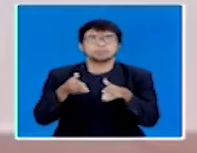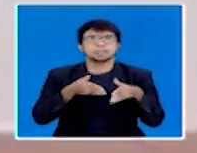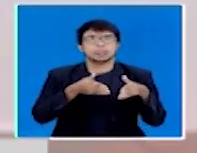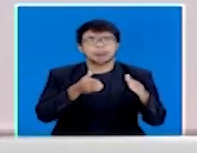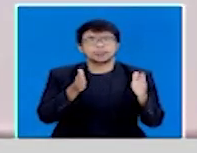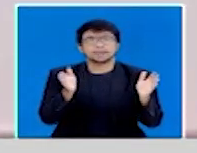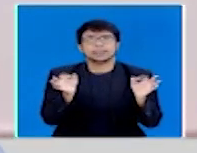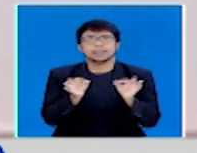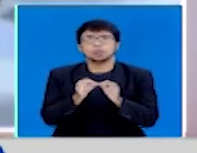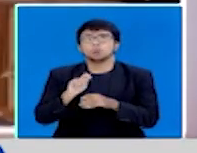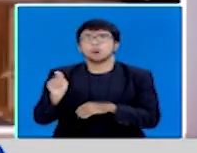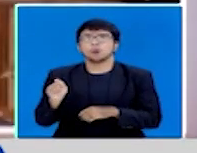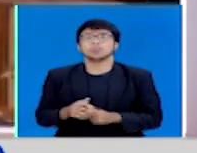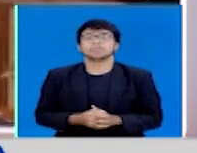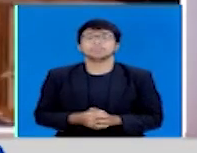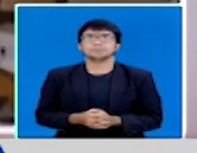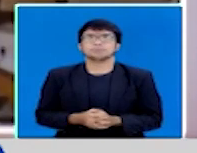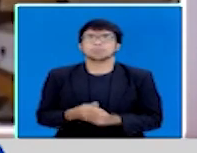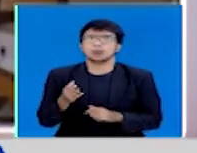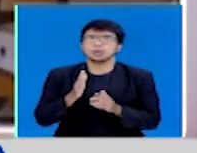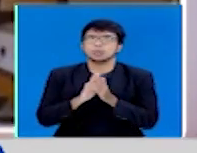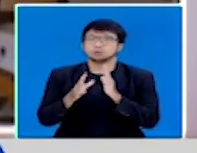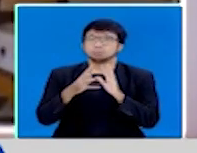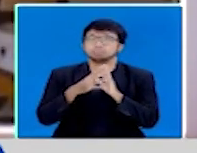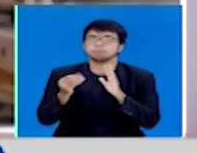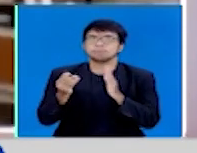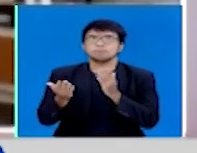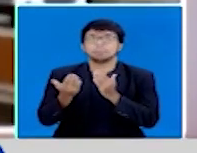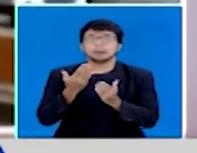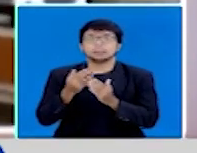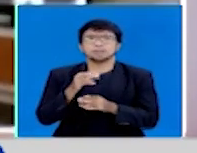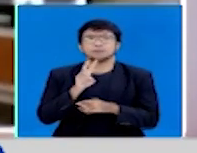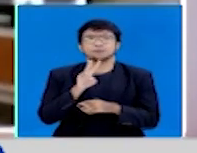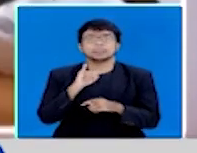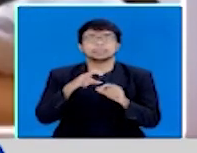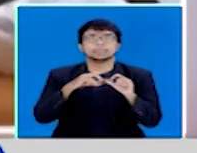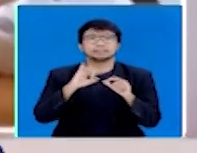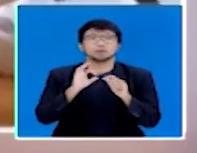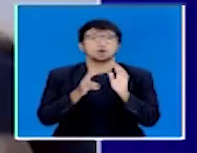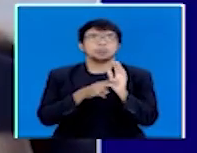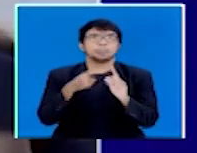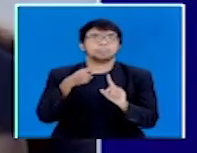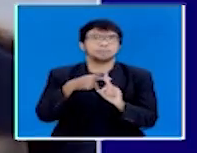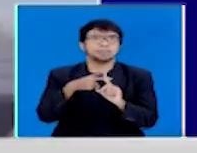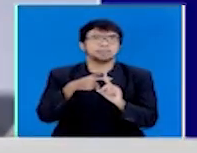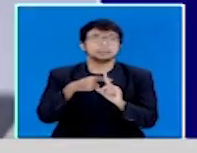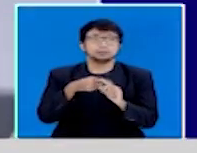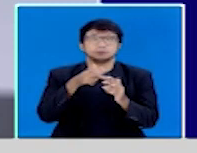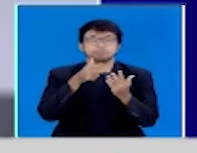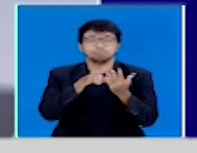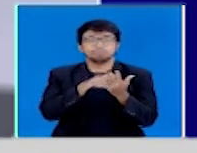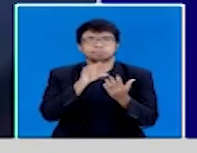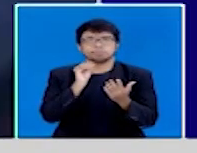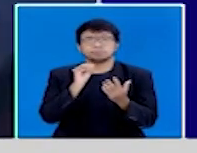jadi tinggal download saja aplikasi Vision Plus melalui QR Code info yang akan ada di rest area, kita berikan privilege